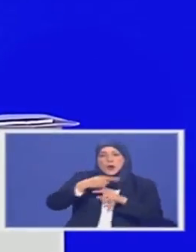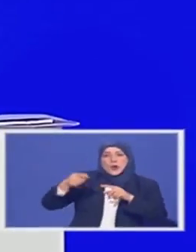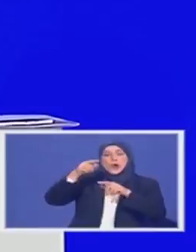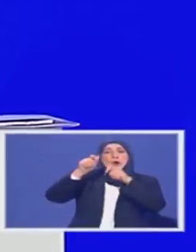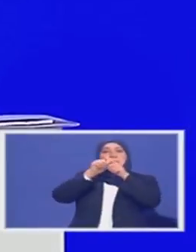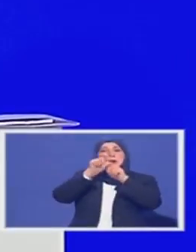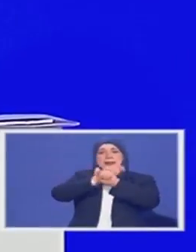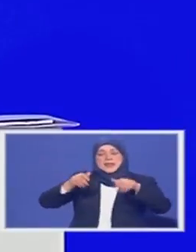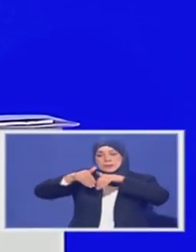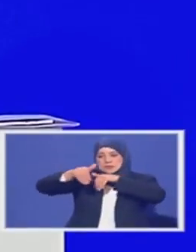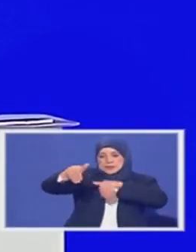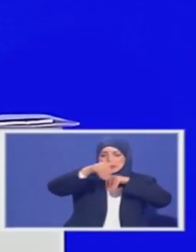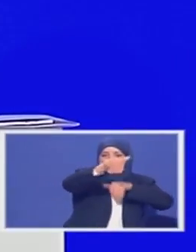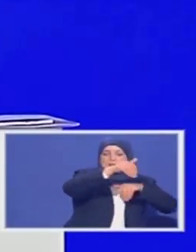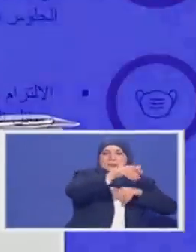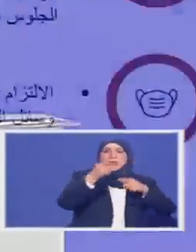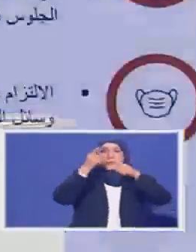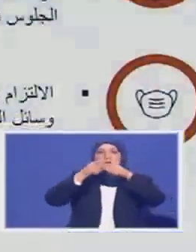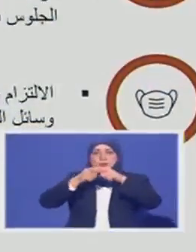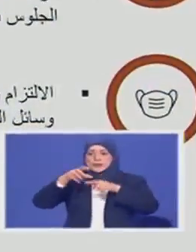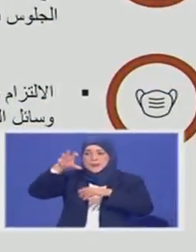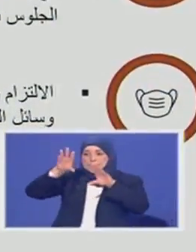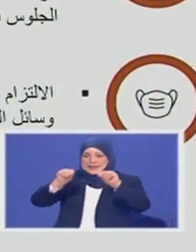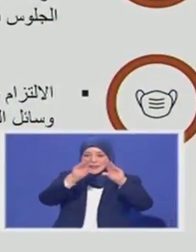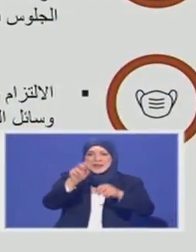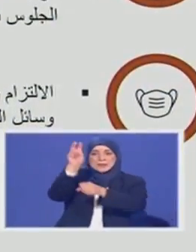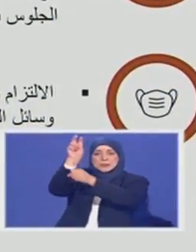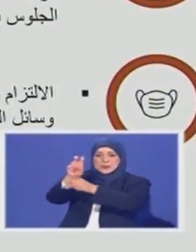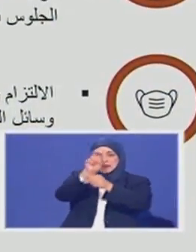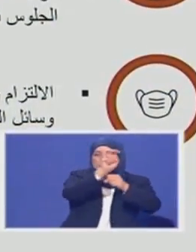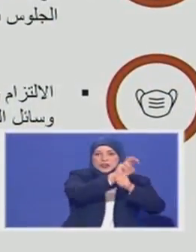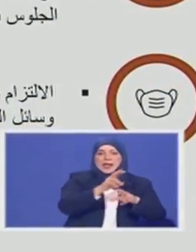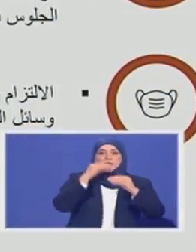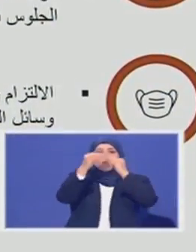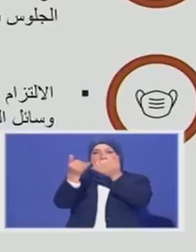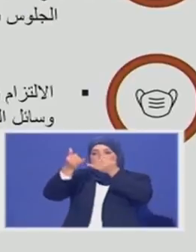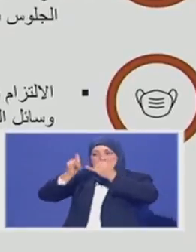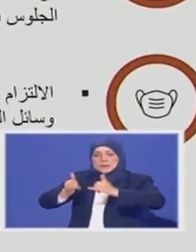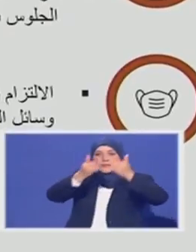التباعد الجسدي والمراعاة المناطق المخصصة للوقوف والجلوس. يعني مثلا